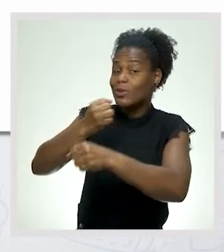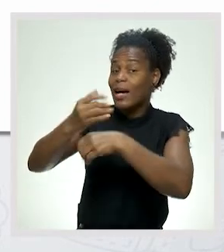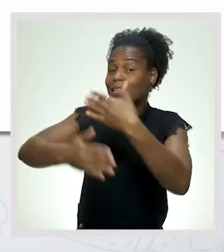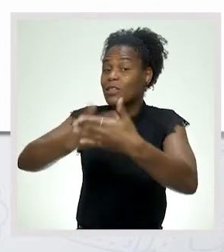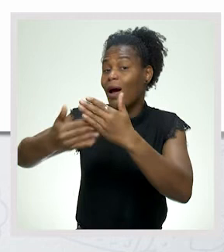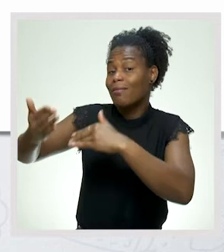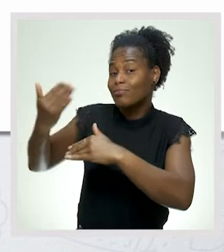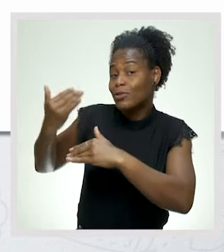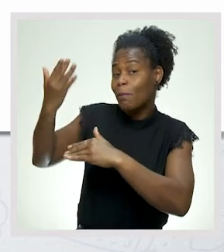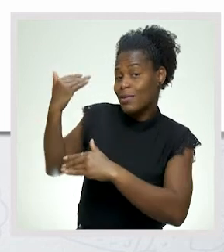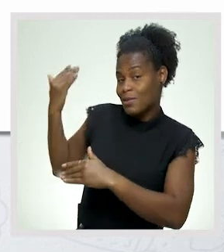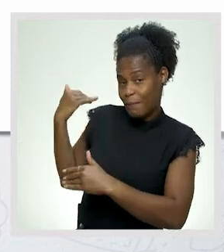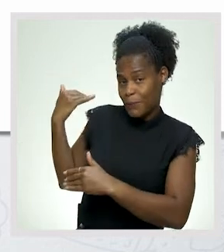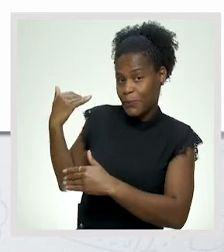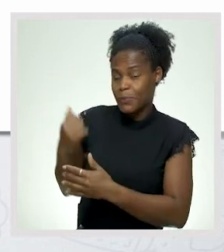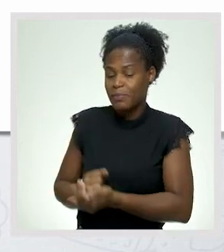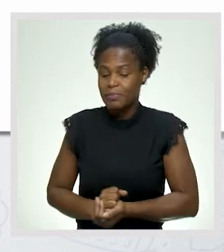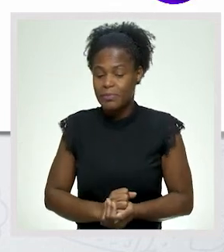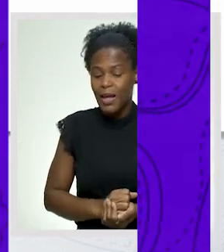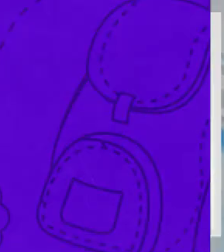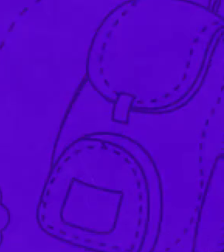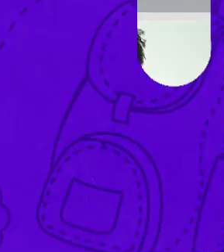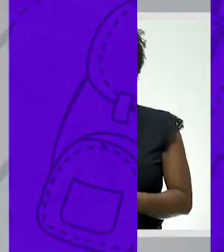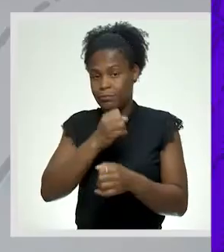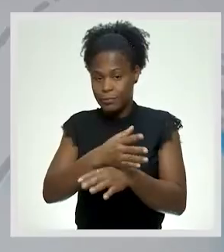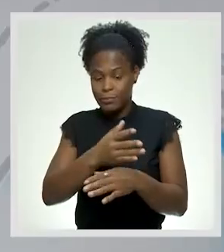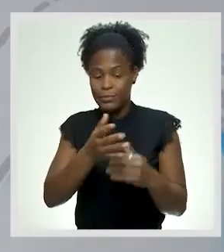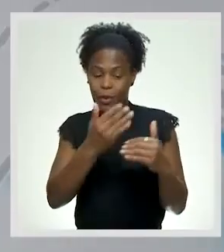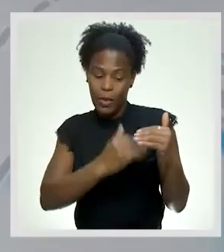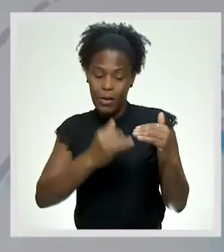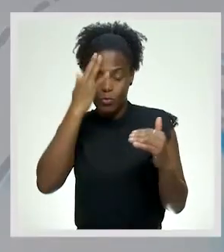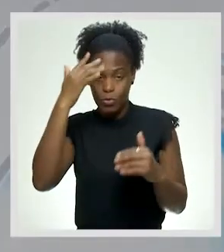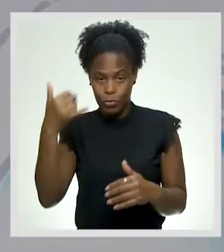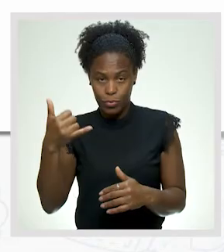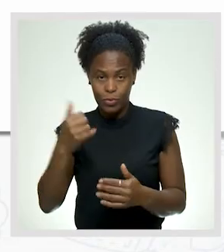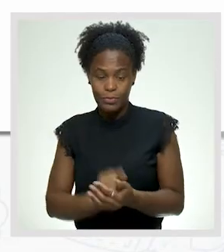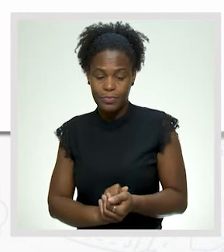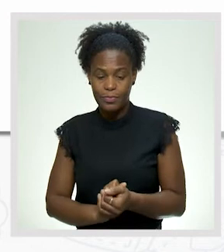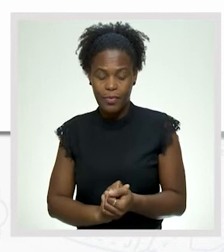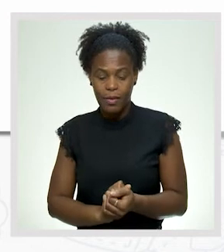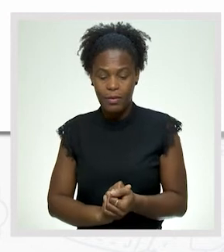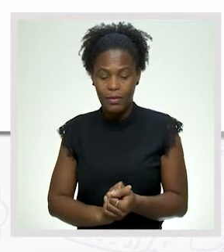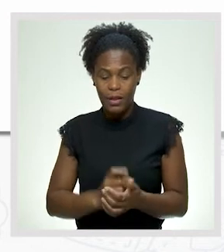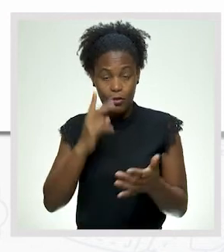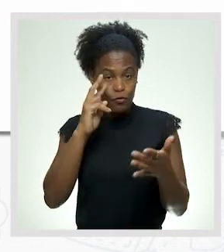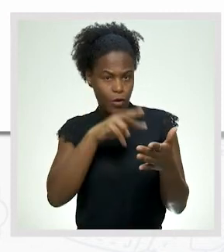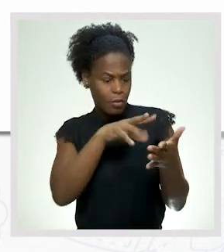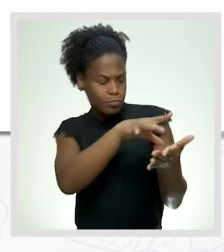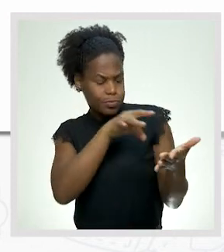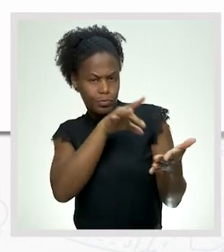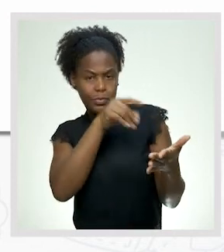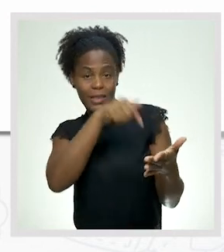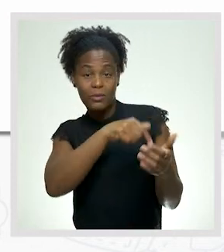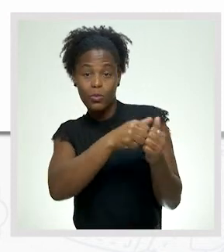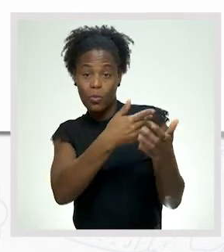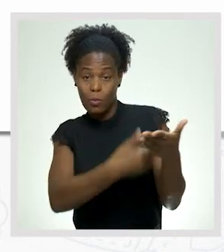à une autre action du passé. Activité suivante, 2. relevez